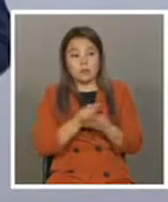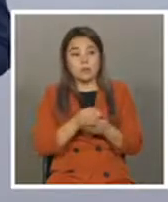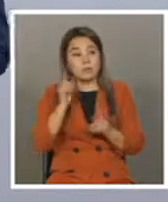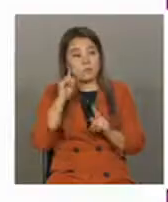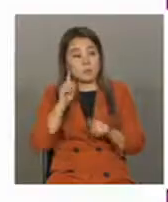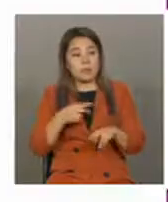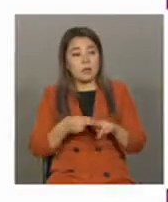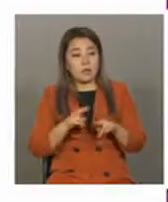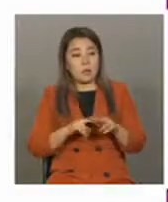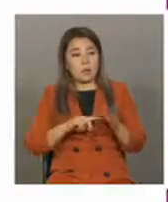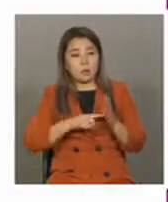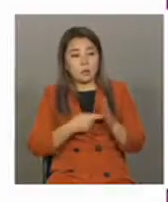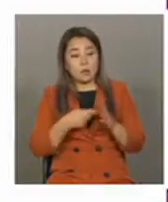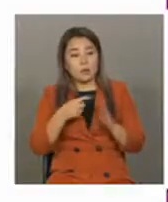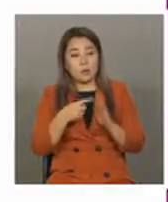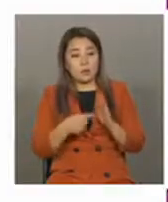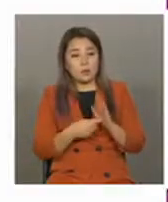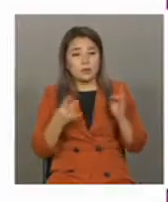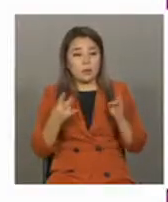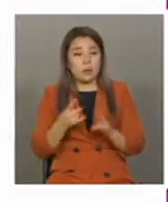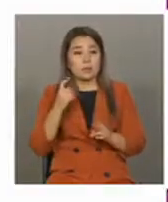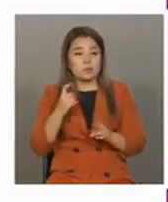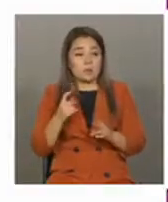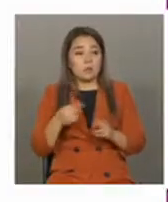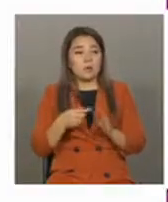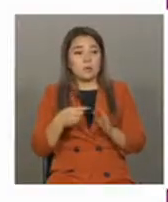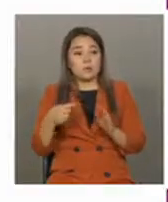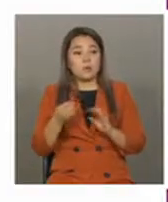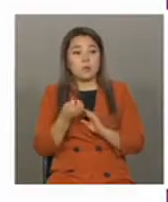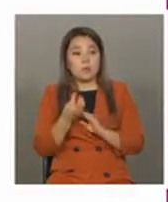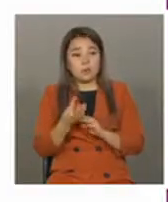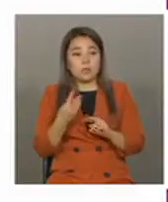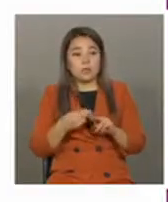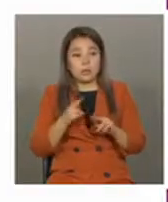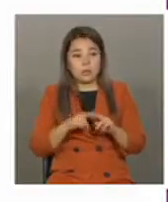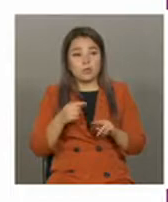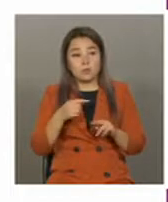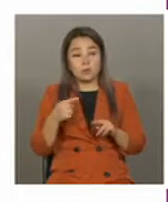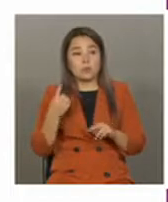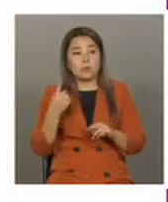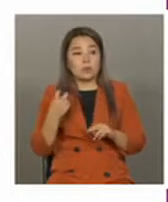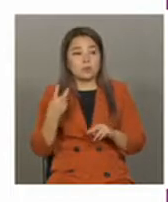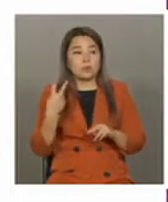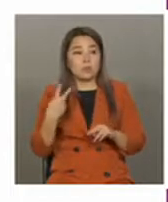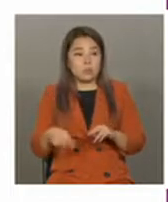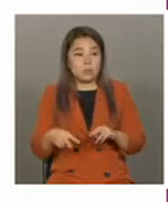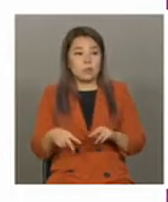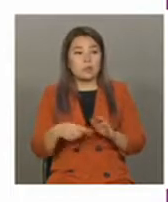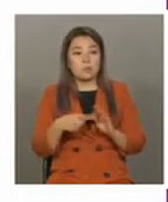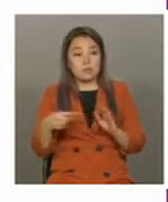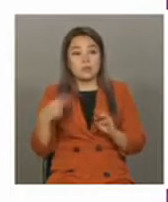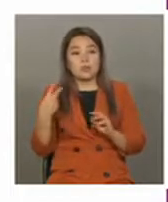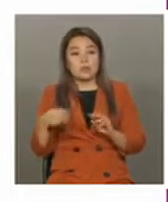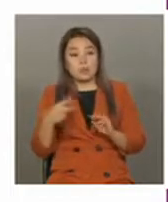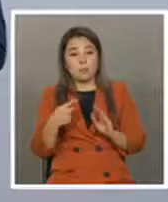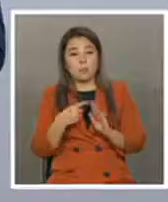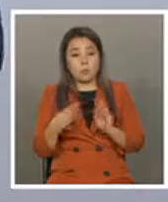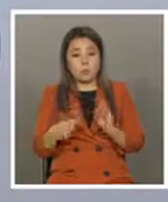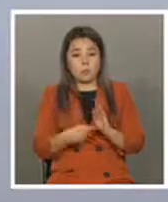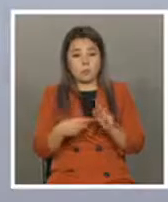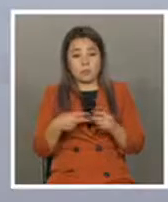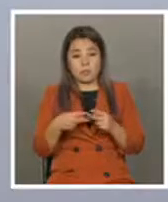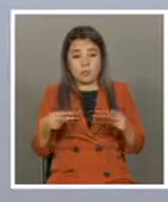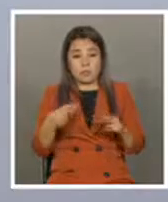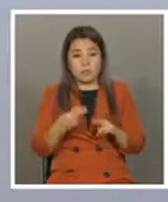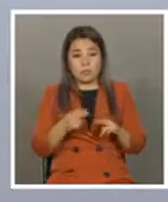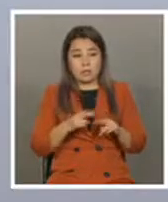көбейткішке бөлеміз. Сонымен x минус 13 ол минус 220 мен минус 20-ның бөлінісіне тең. Бұл